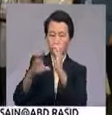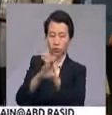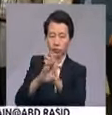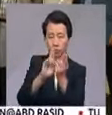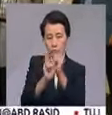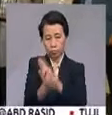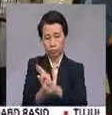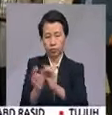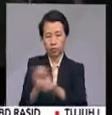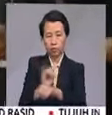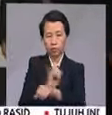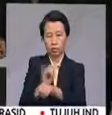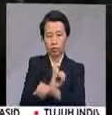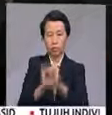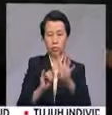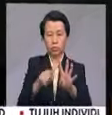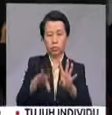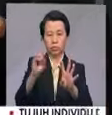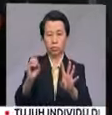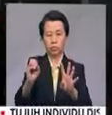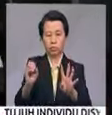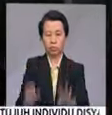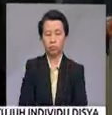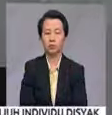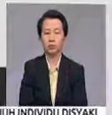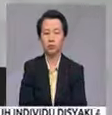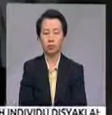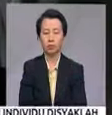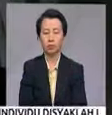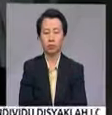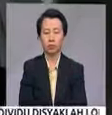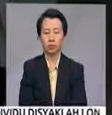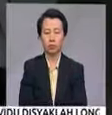revolusi perindustrian 4.0.